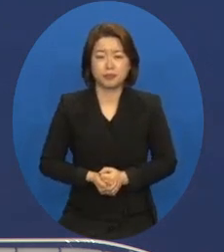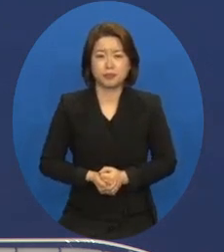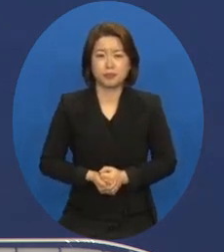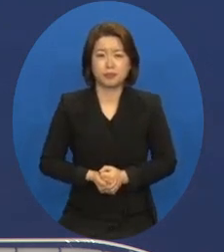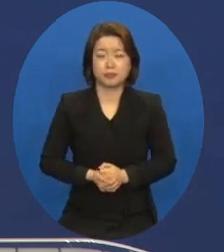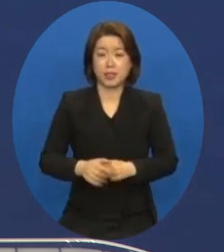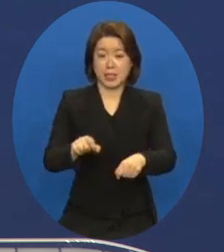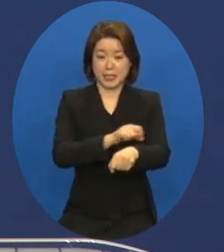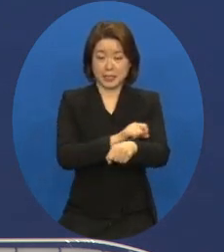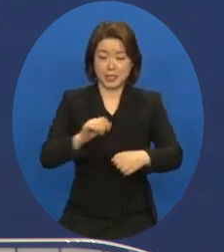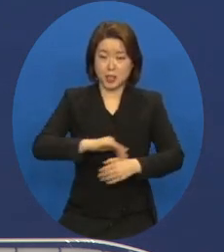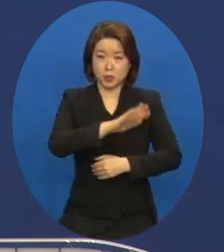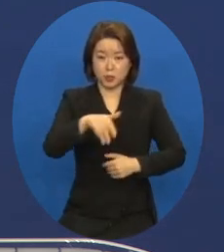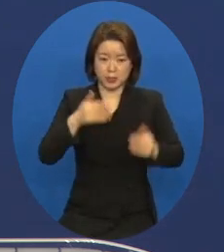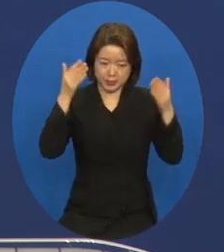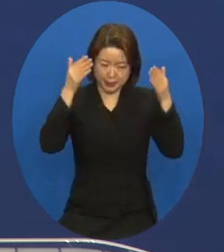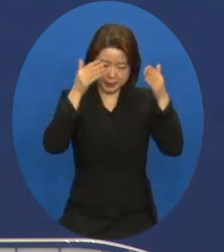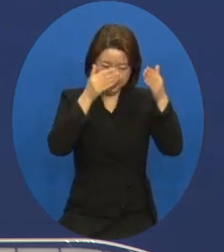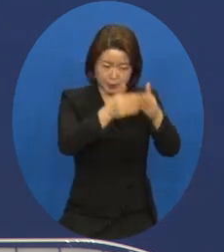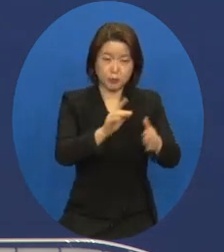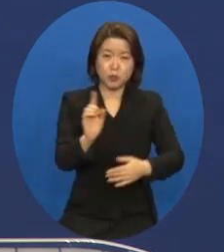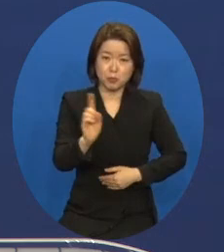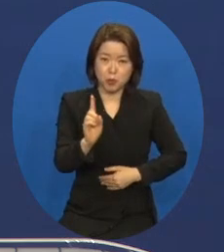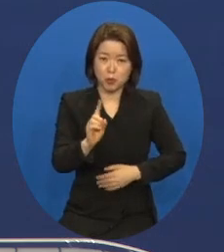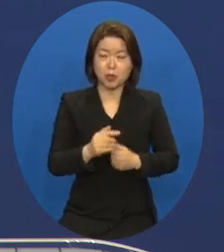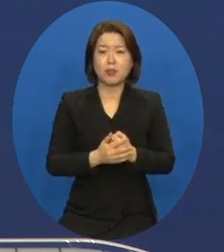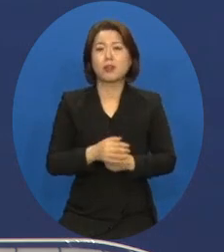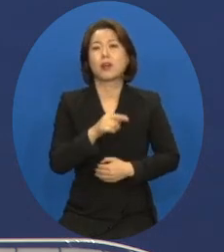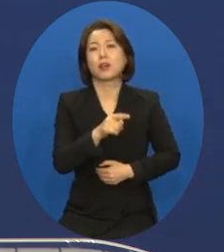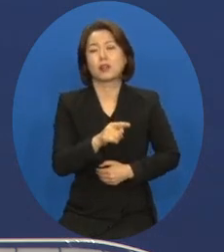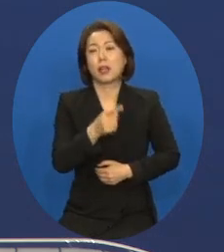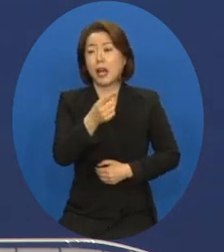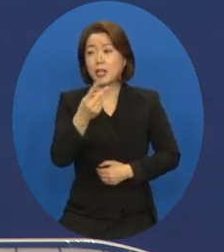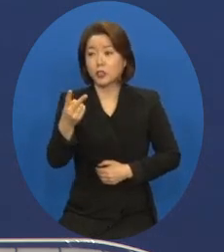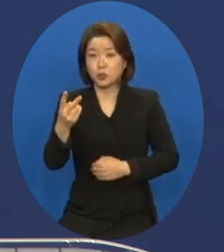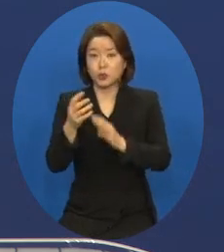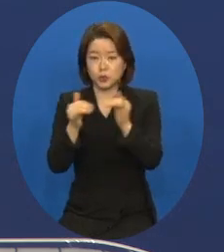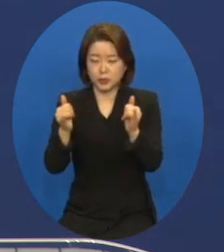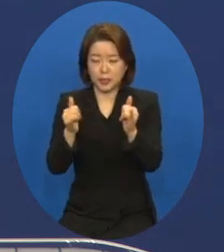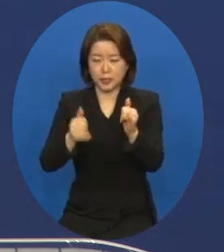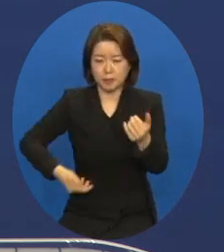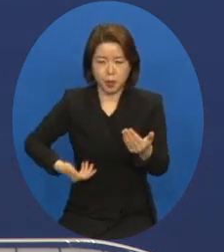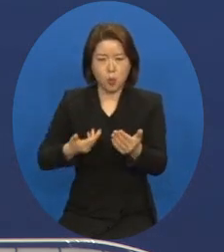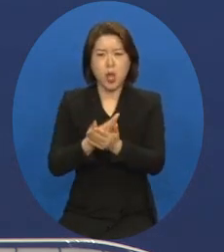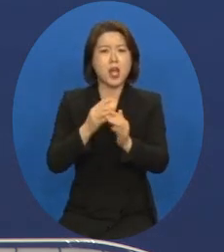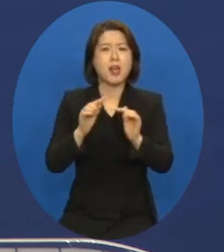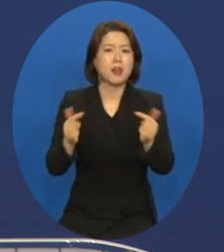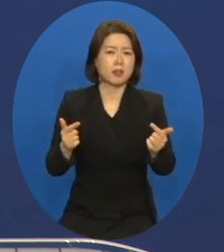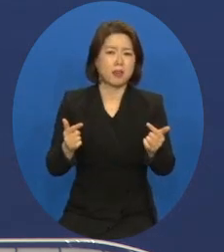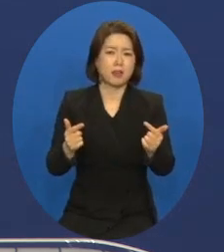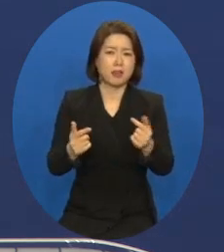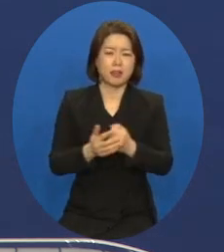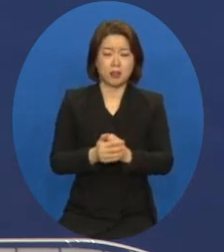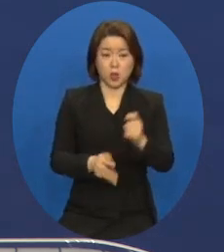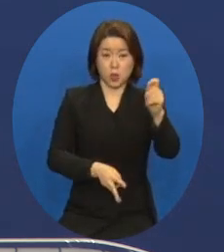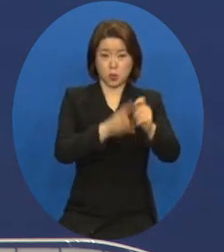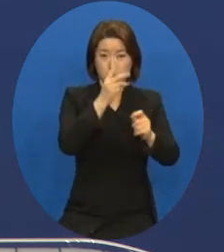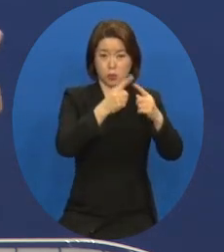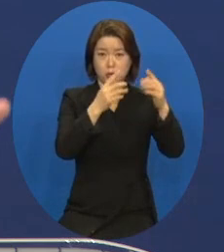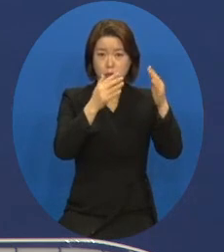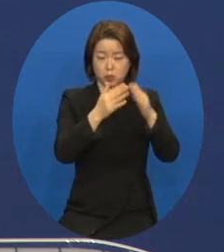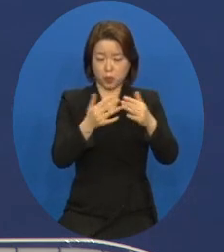특히 우리가 주목할 것은 이것이 한두 사람의 회계가 아니었고 고린도 교회